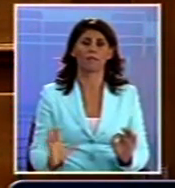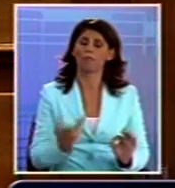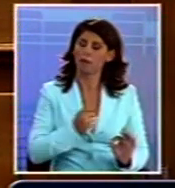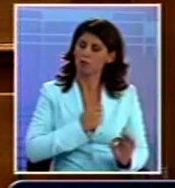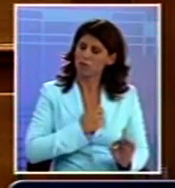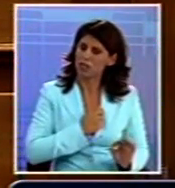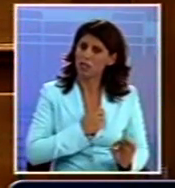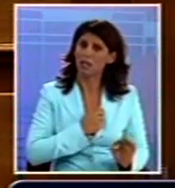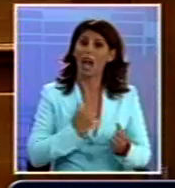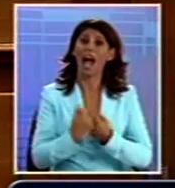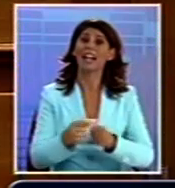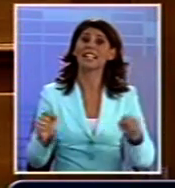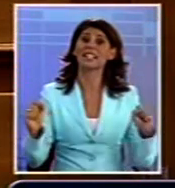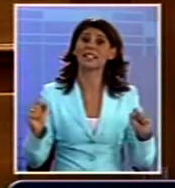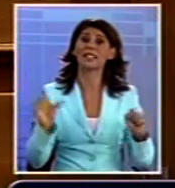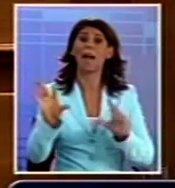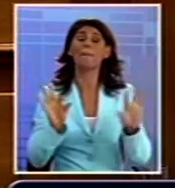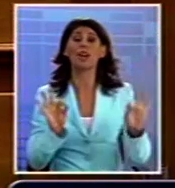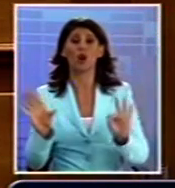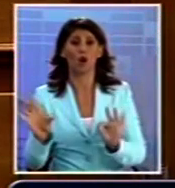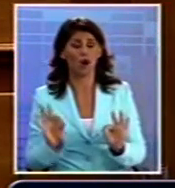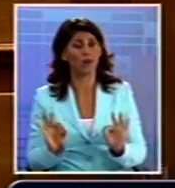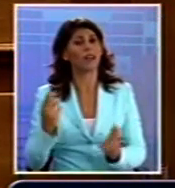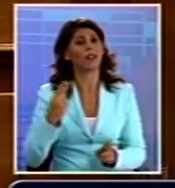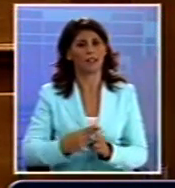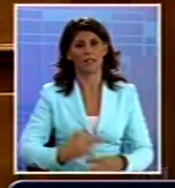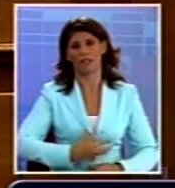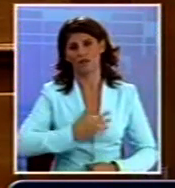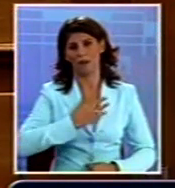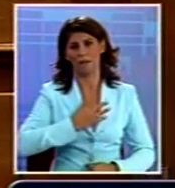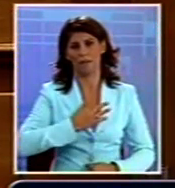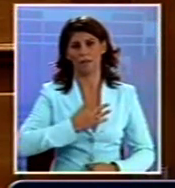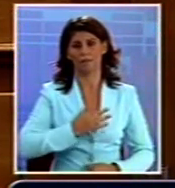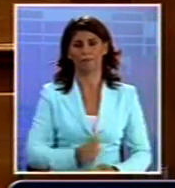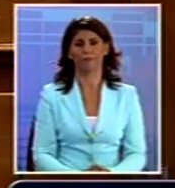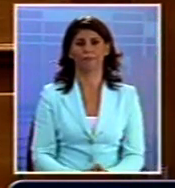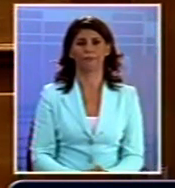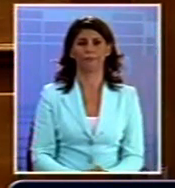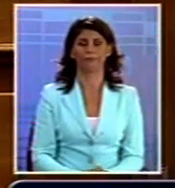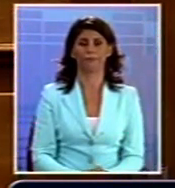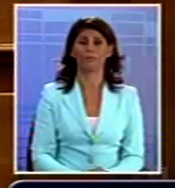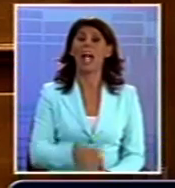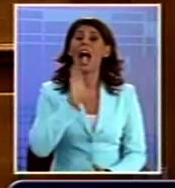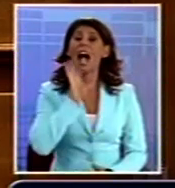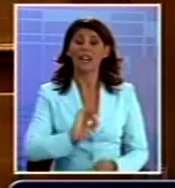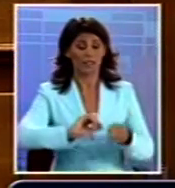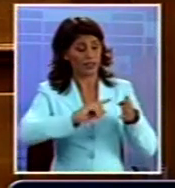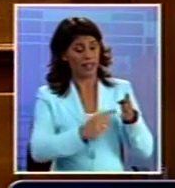αξιοπιστία της, την ανεξαρτησία των επιλογών της και κυρίως την αξιοπρέπειά της. Αλήθεια